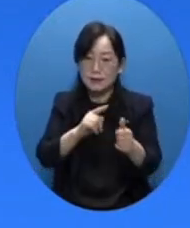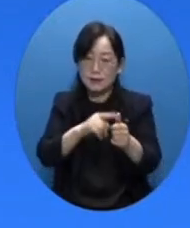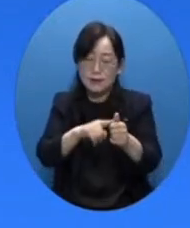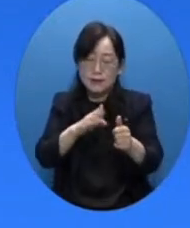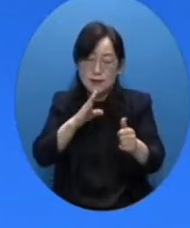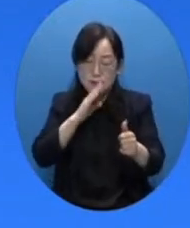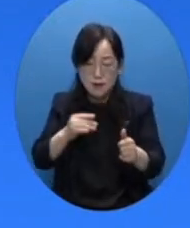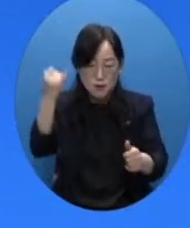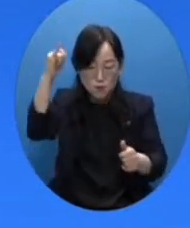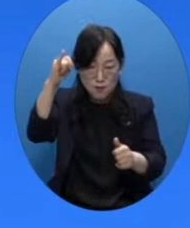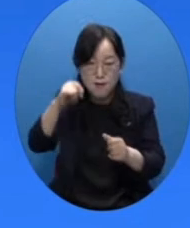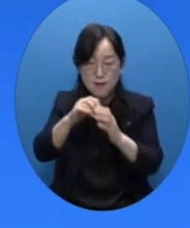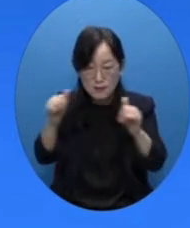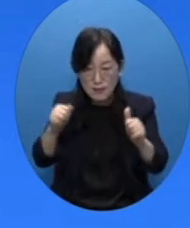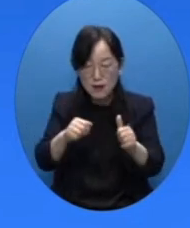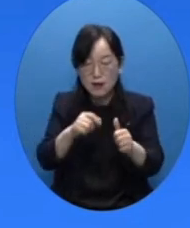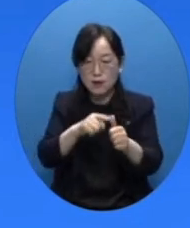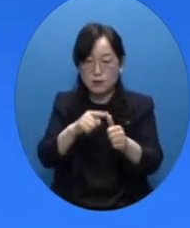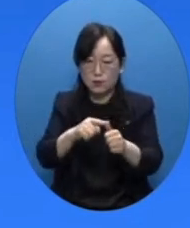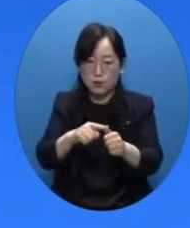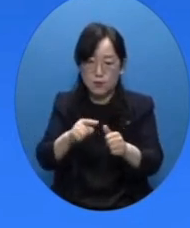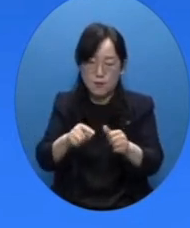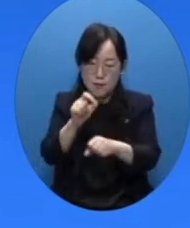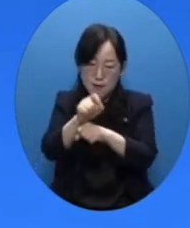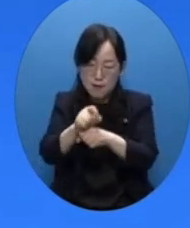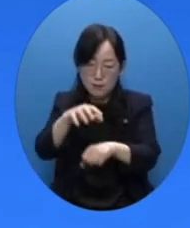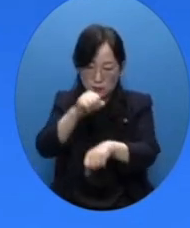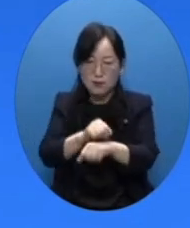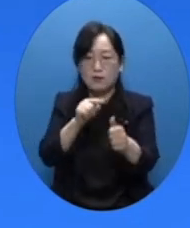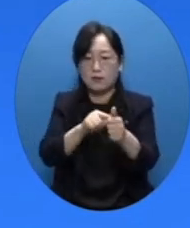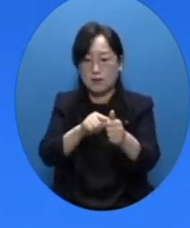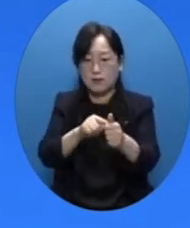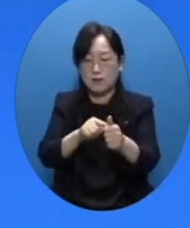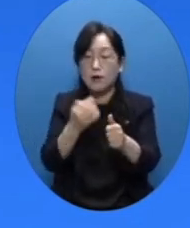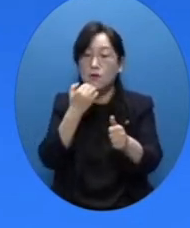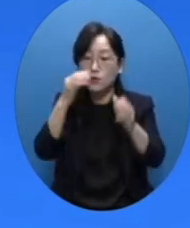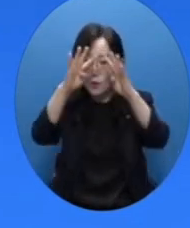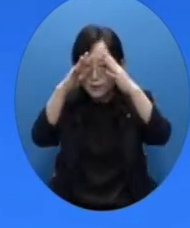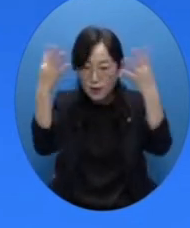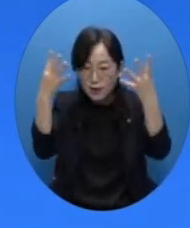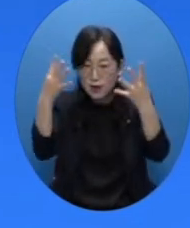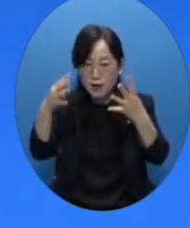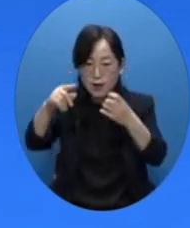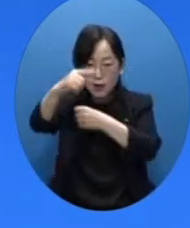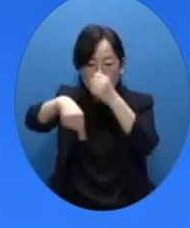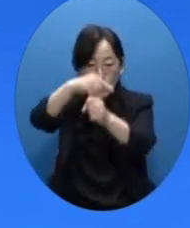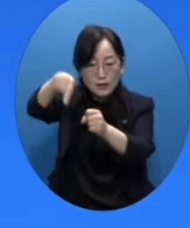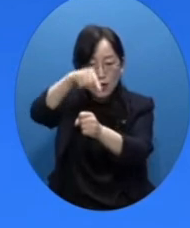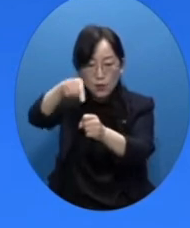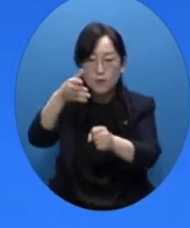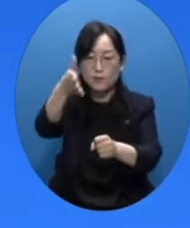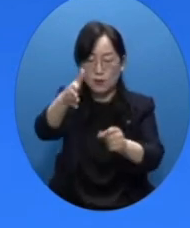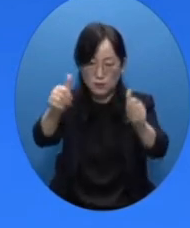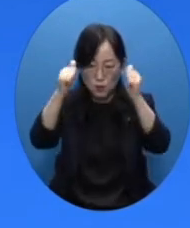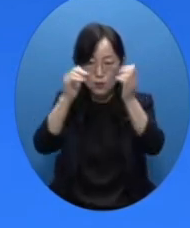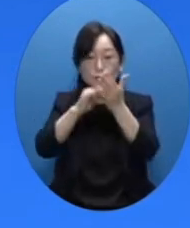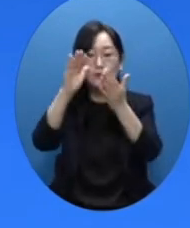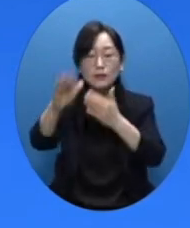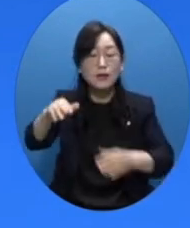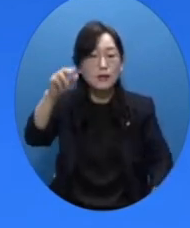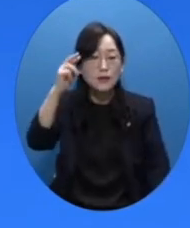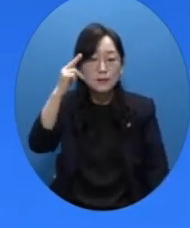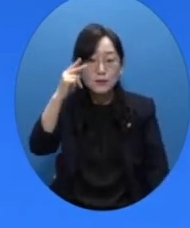하루 아주 합에 귀하게 쓰임 받았습니다 서울대학교 원자력 공학과 를 졸업하고 난 다음 미국의